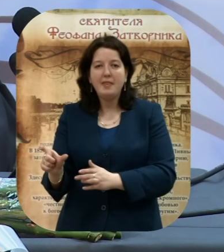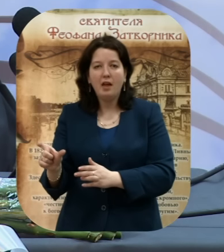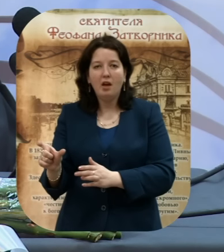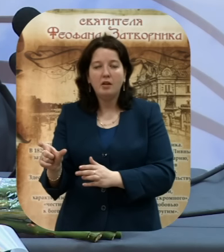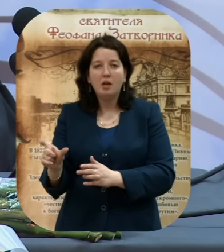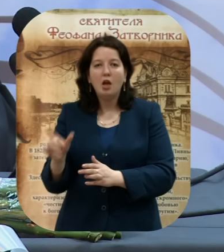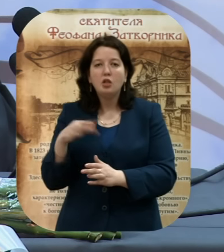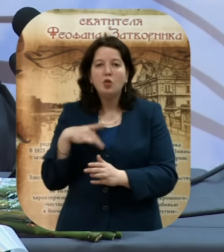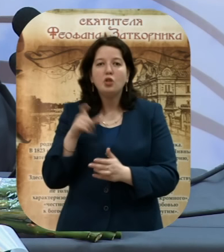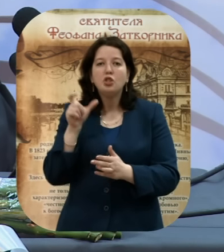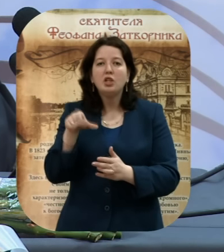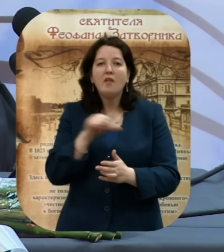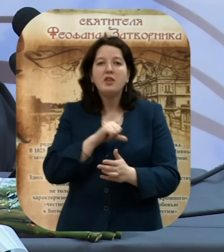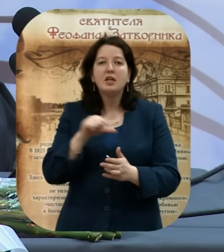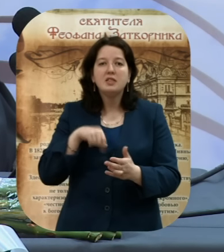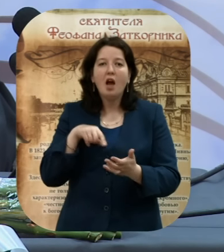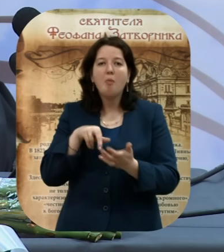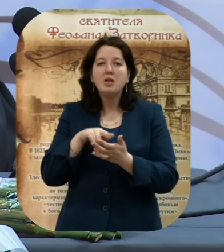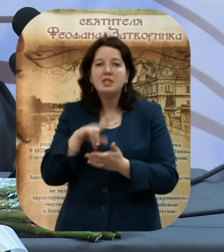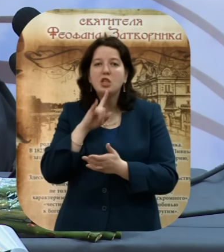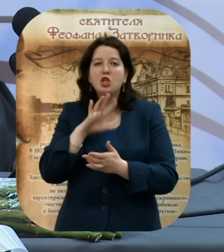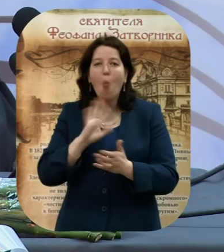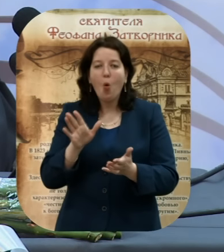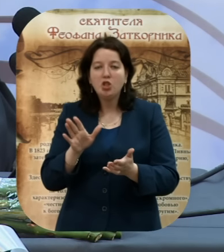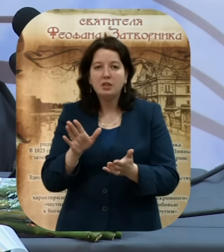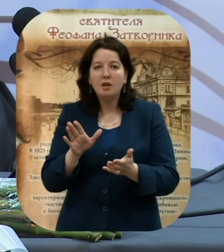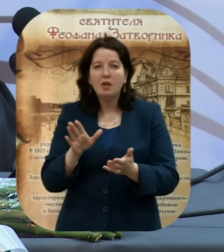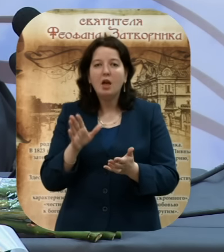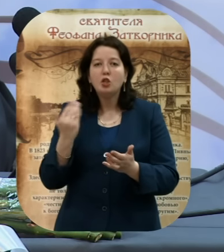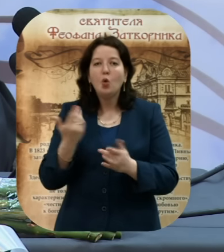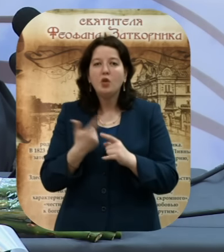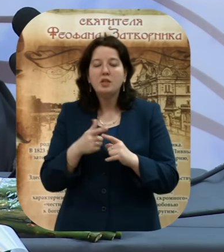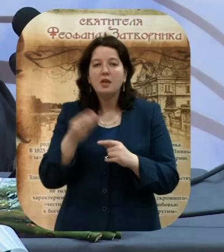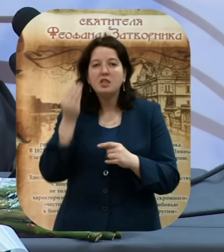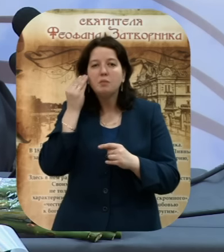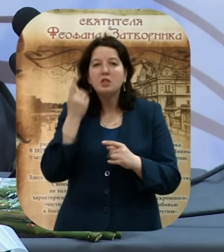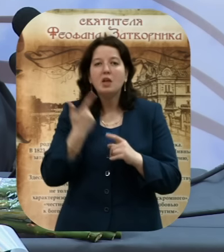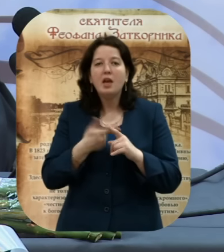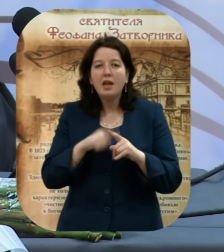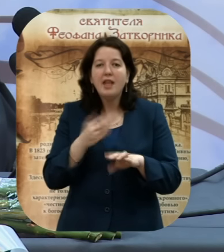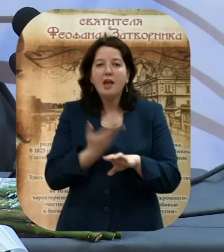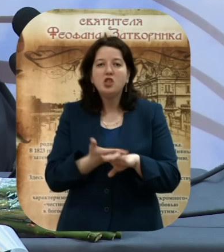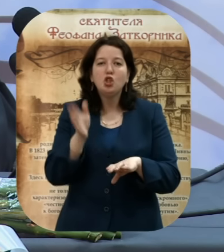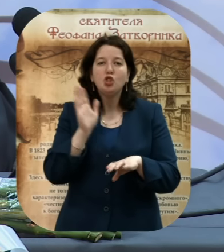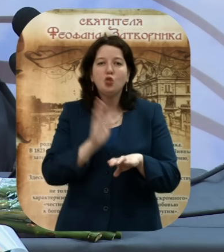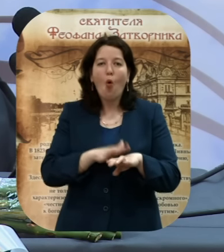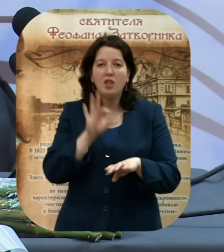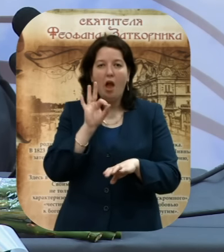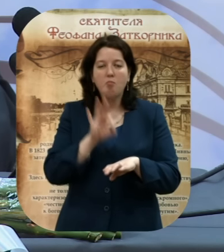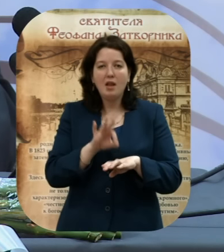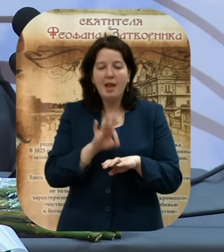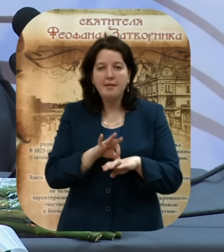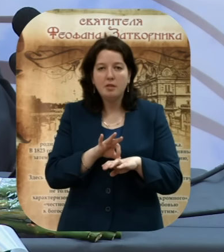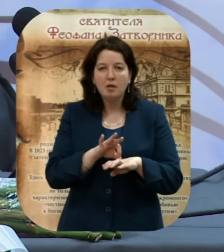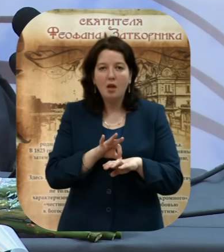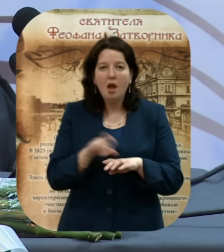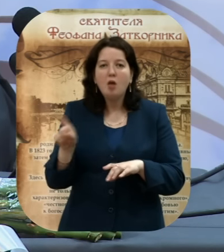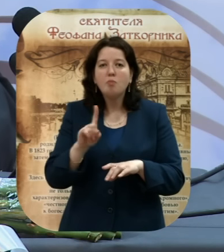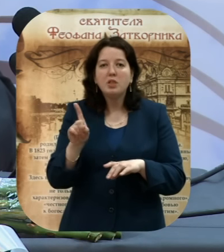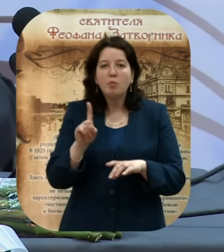не может идти сам. То есть это речь идет о какой? О тяжелой болезни. Потому